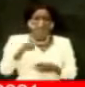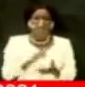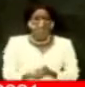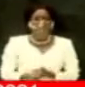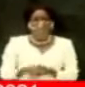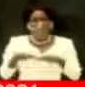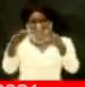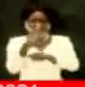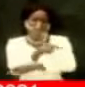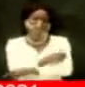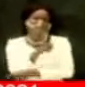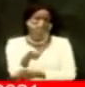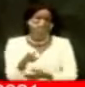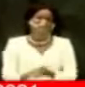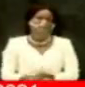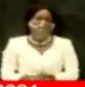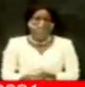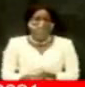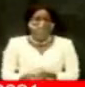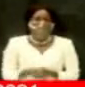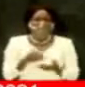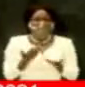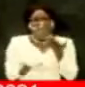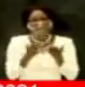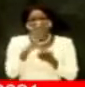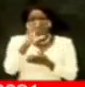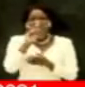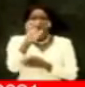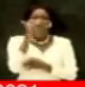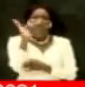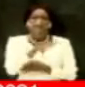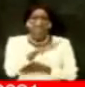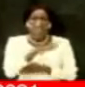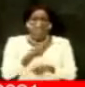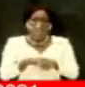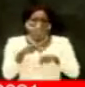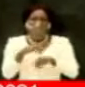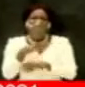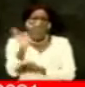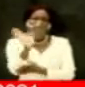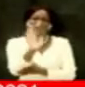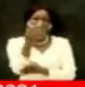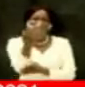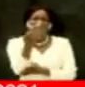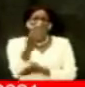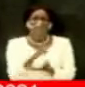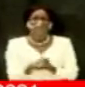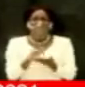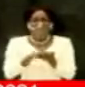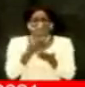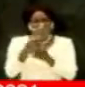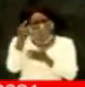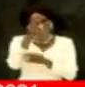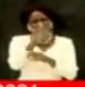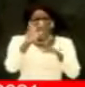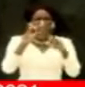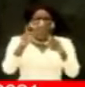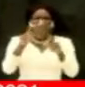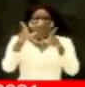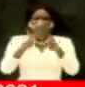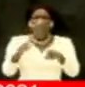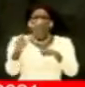ano nkukhala ndi mawu anu amene mufuna mwatsazika Malawi ndikudziwa ndine munthu wa bizit yamike munabwera madzulo ano